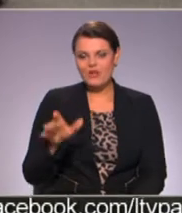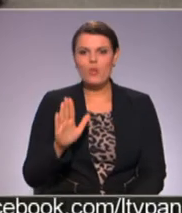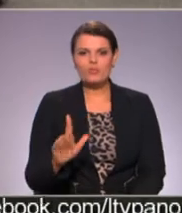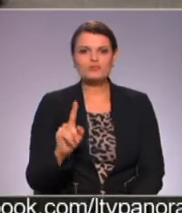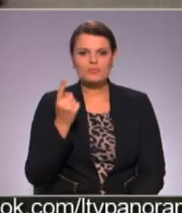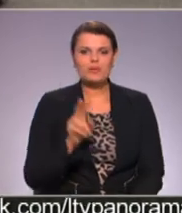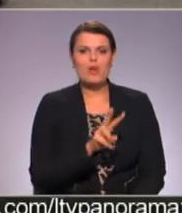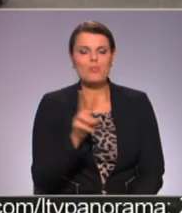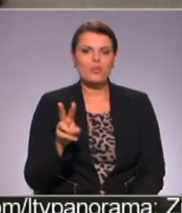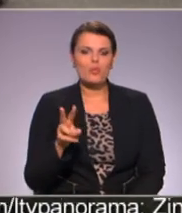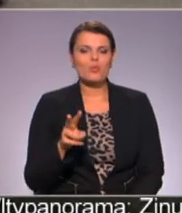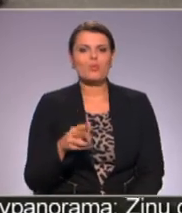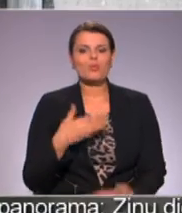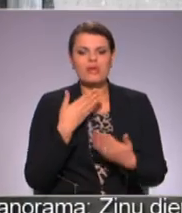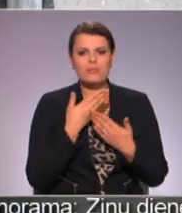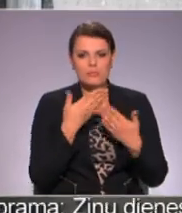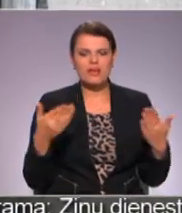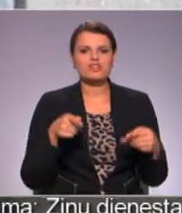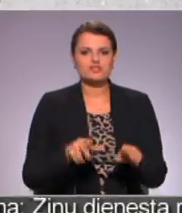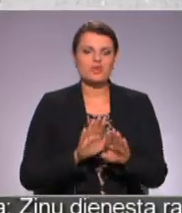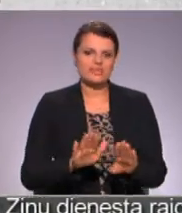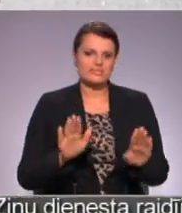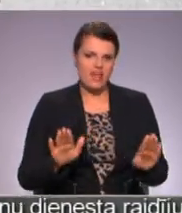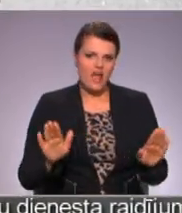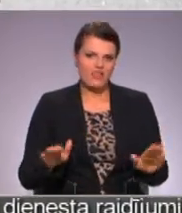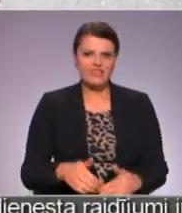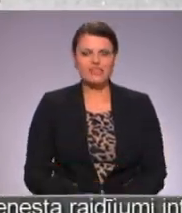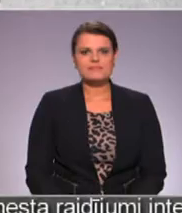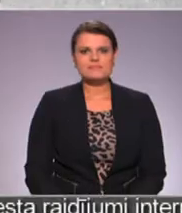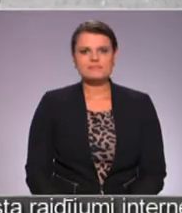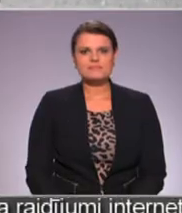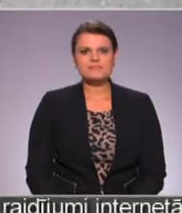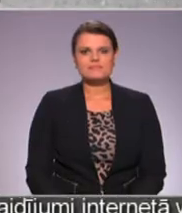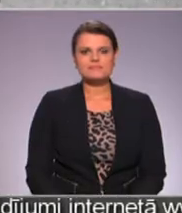pirmie, pie kuriem ceļos vēsturiskā izstāde. Ieva Benefelda, Alans Peršovits, Skrundas televīzija.